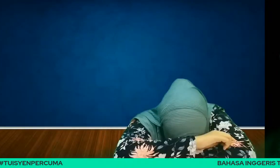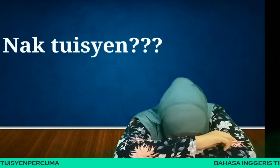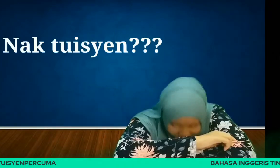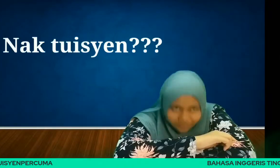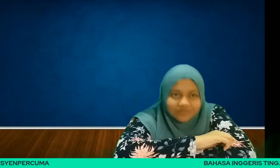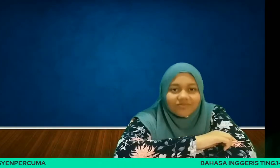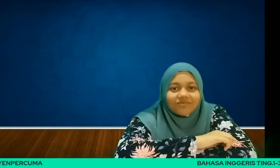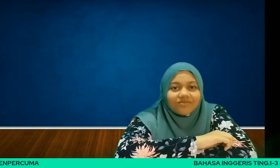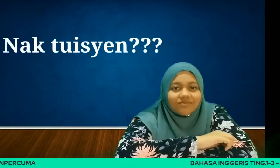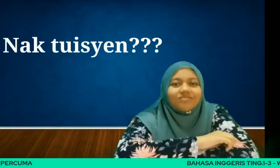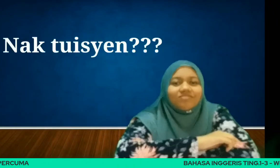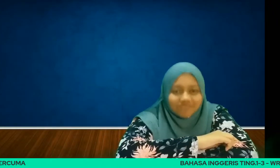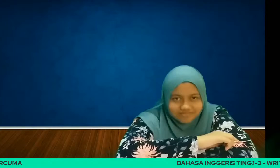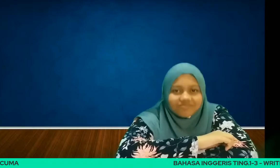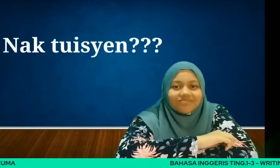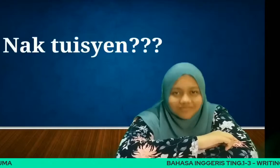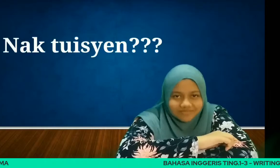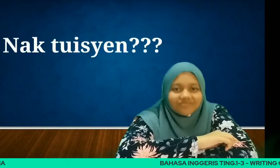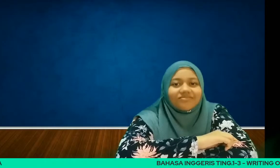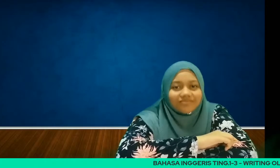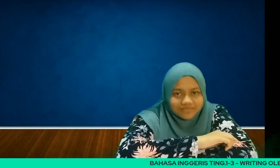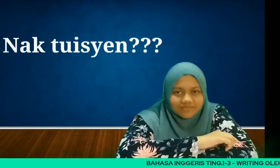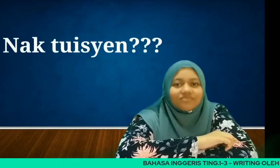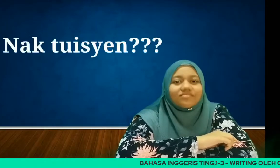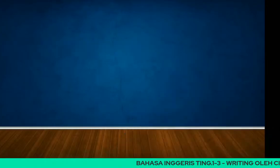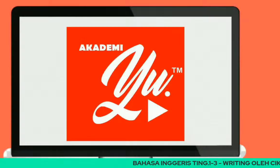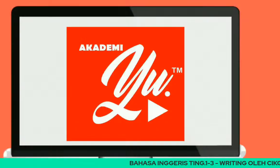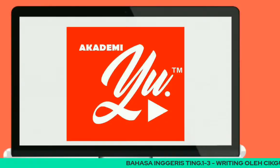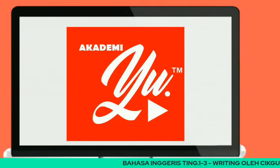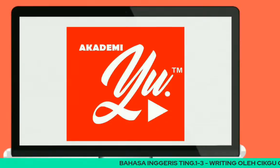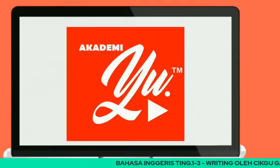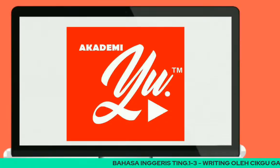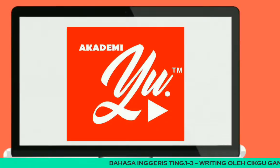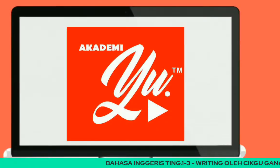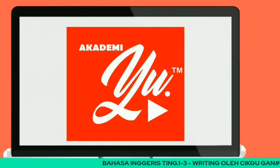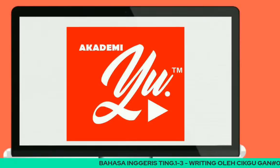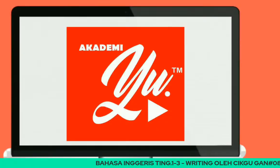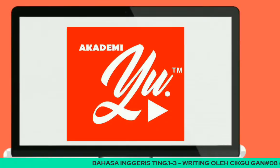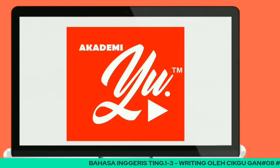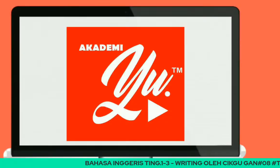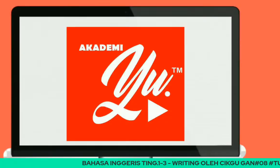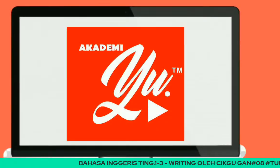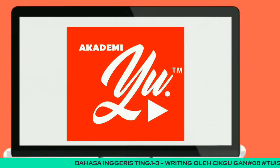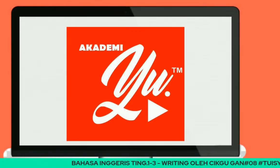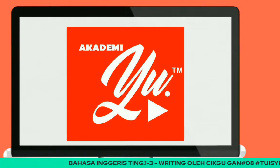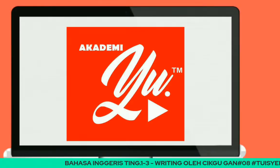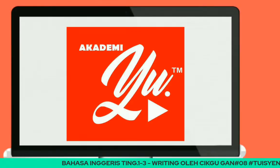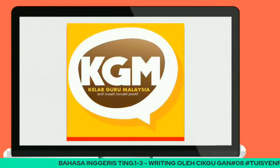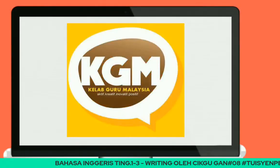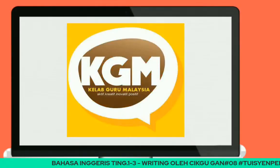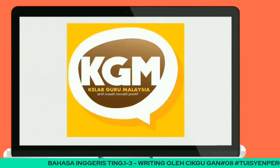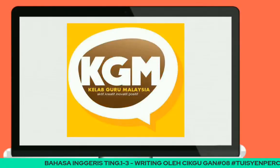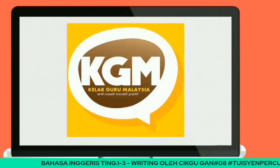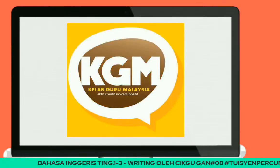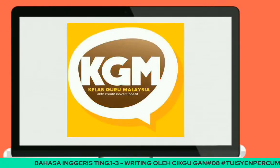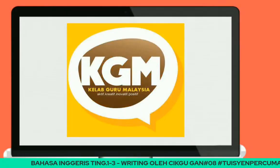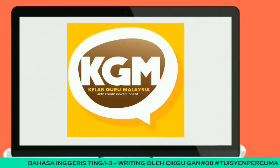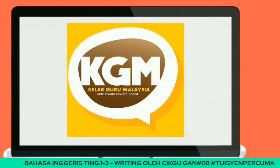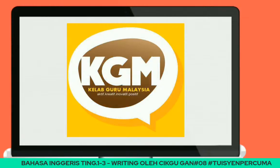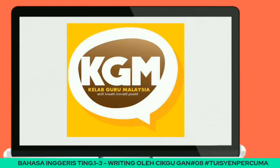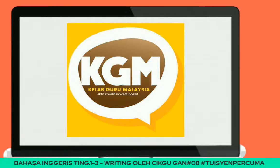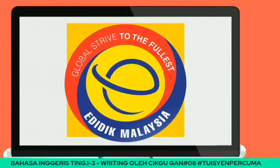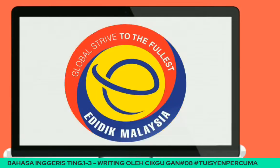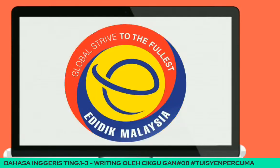Anda nak tuition tapi PKP? Jangan risau, kami di Akademi YouTuber